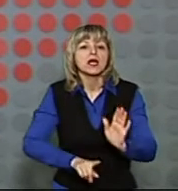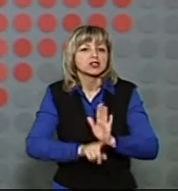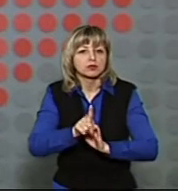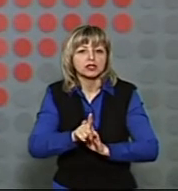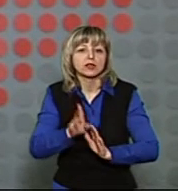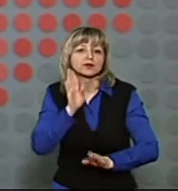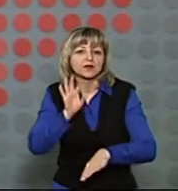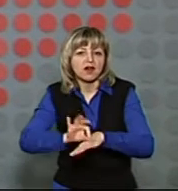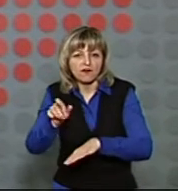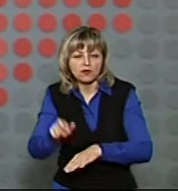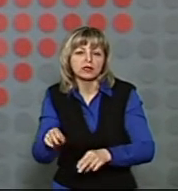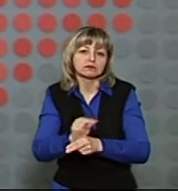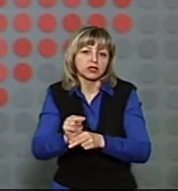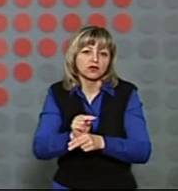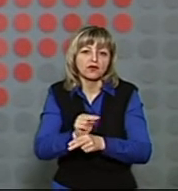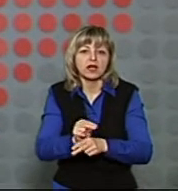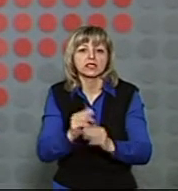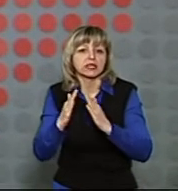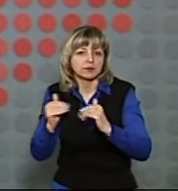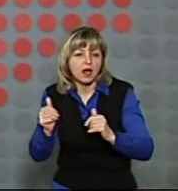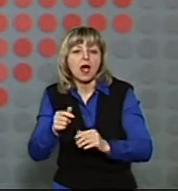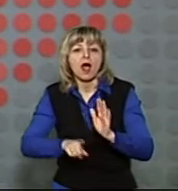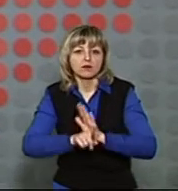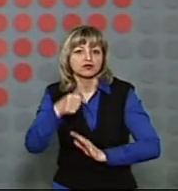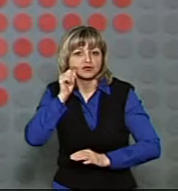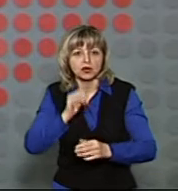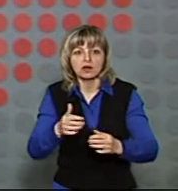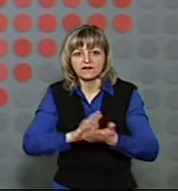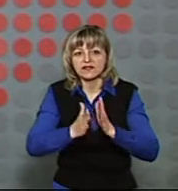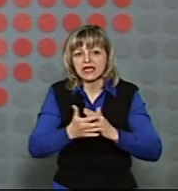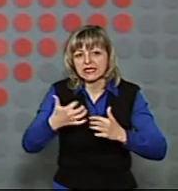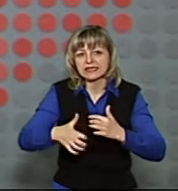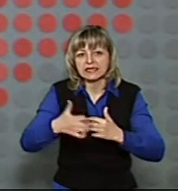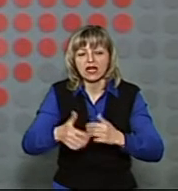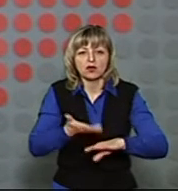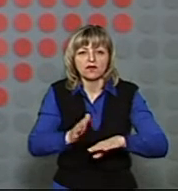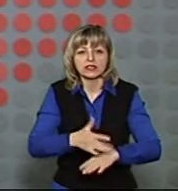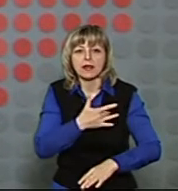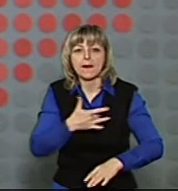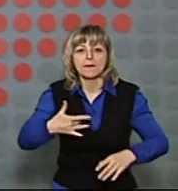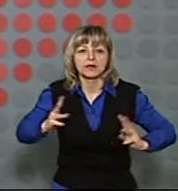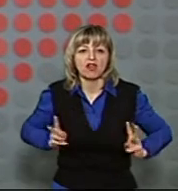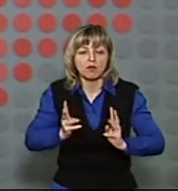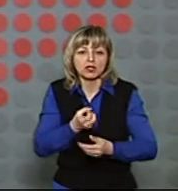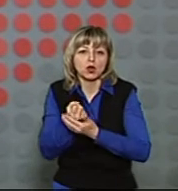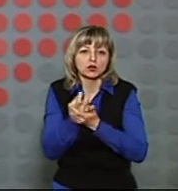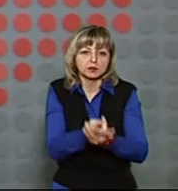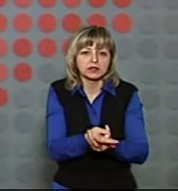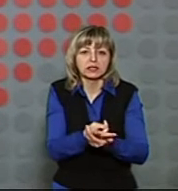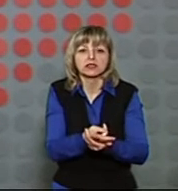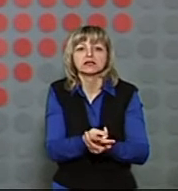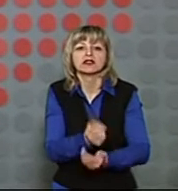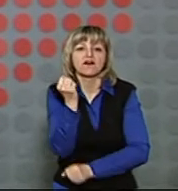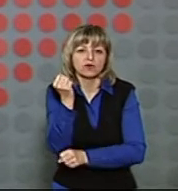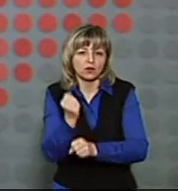Спочатку хвора лікувалася амбулаторно, а від учора у стані середньої важкості із пневмонією госпіталізована у стаціонар